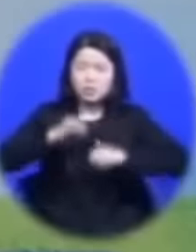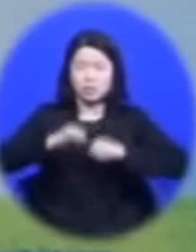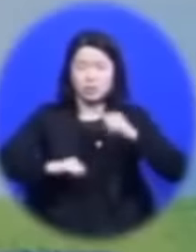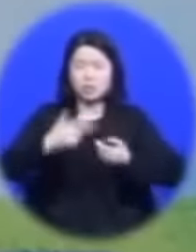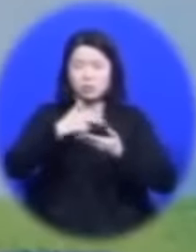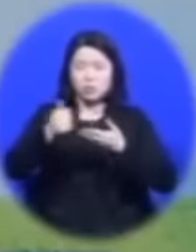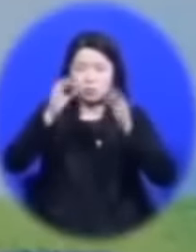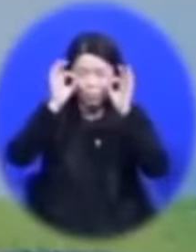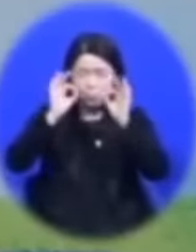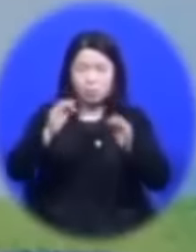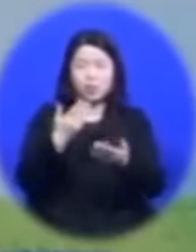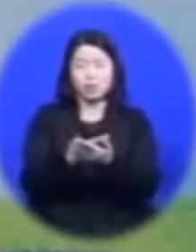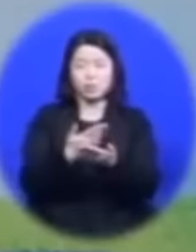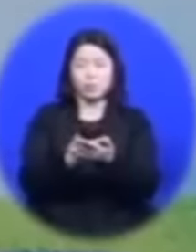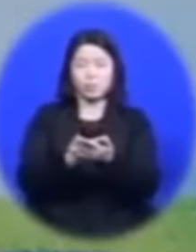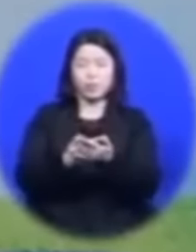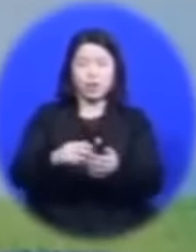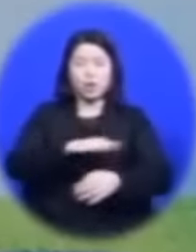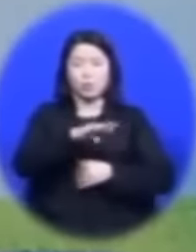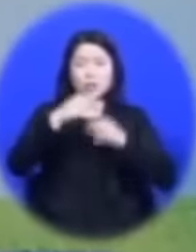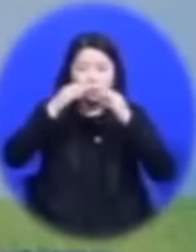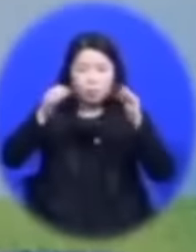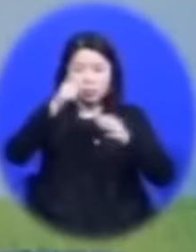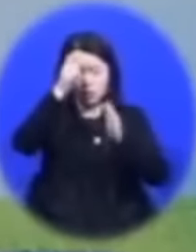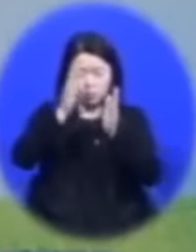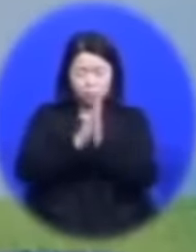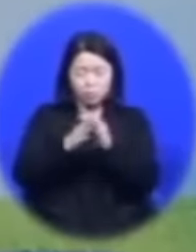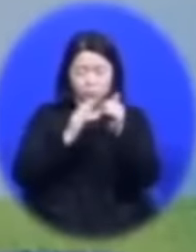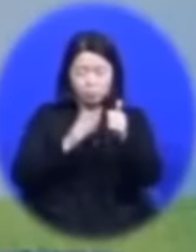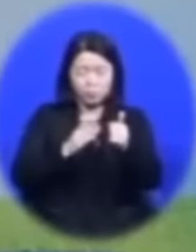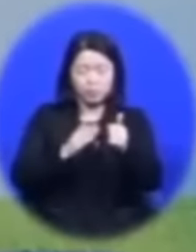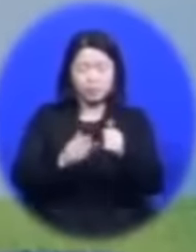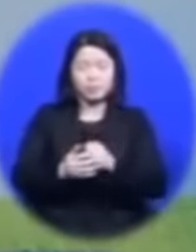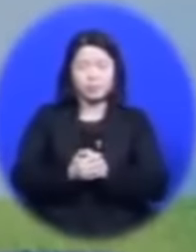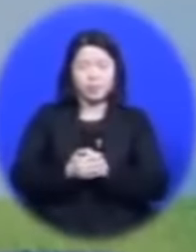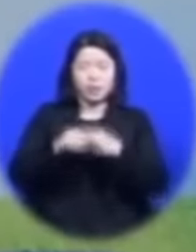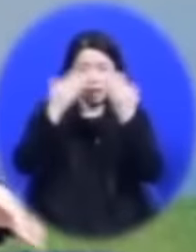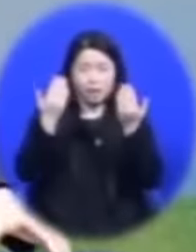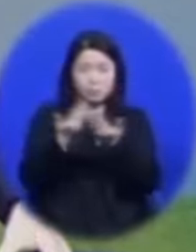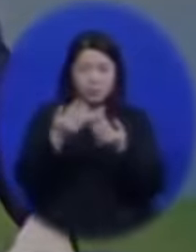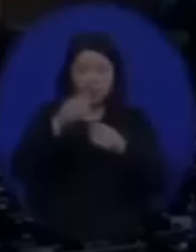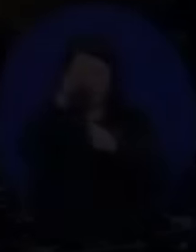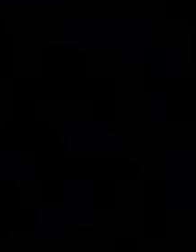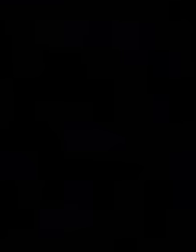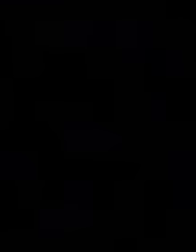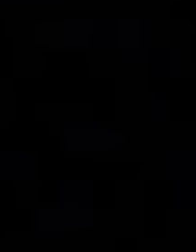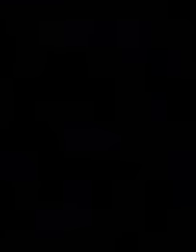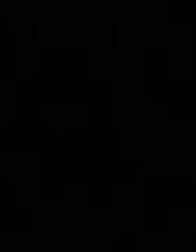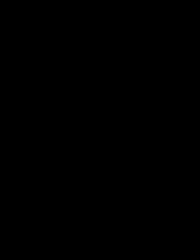해 주옵소서. 우리 통성으로 기도하고 성찬을 받겠습니다. 다 같이 기도하겠습니다.